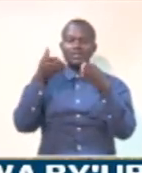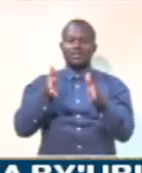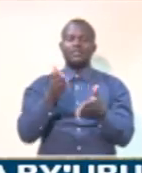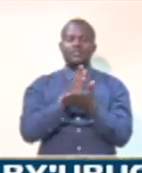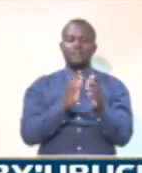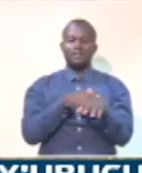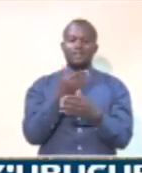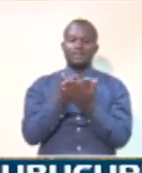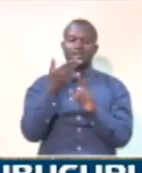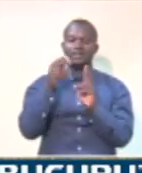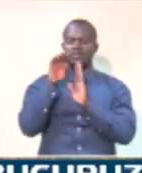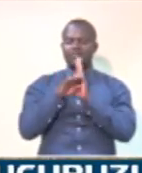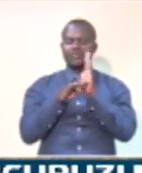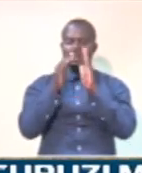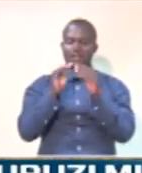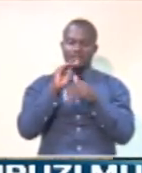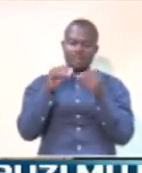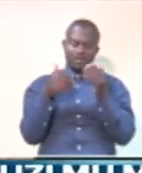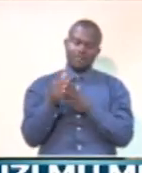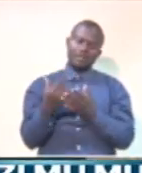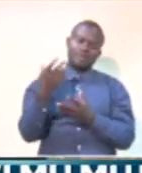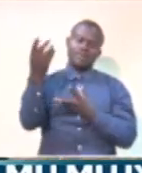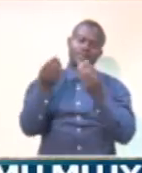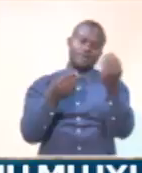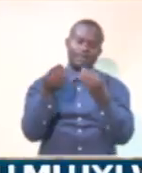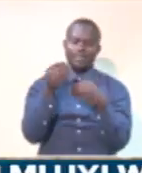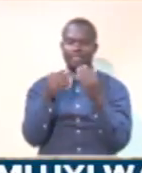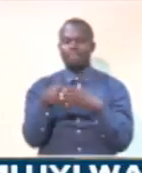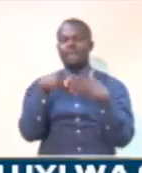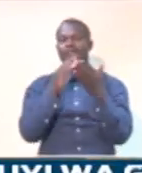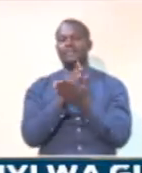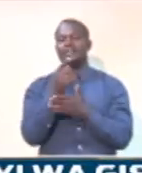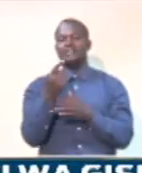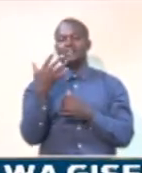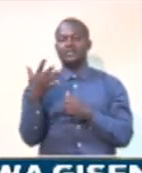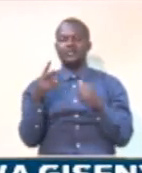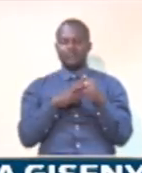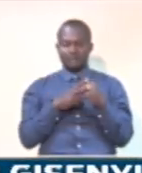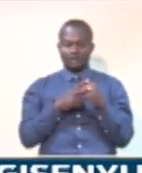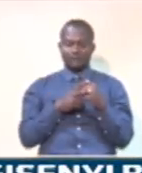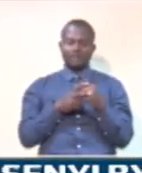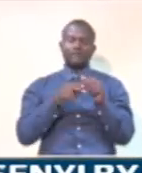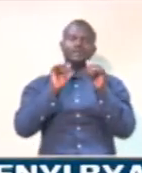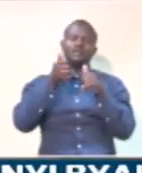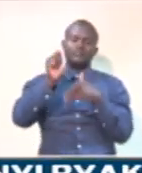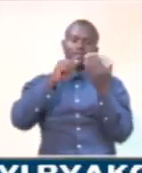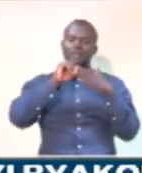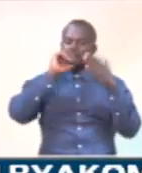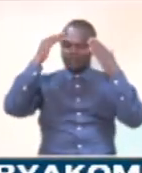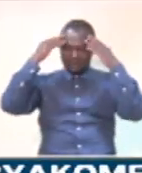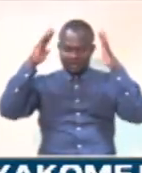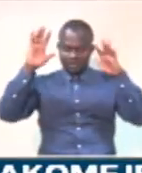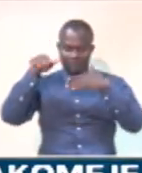baje batwaka urutonde rw'inzu zose ruragenda dutanga urutonde rw'inzu zose zirenga 157 ruheri yo ngiyo nituzi yo